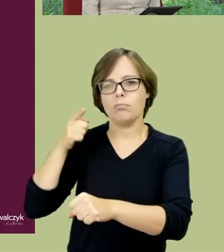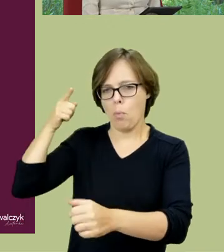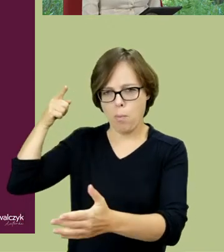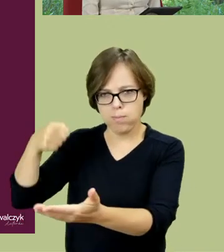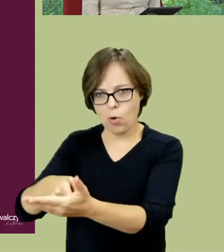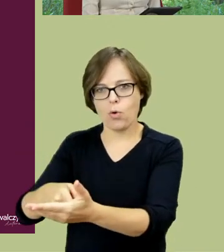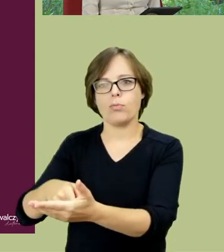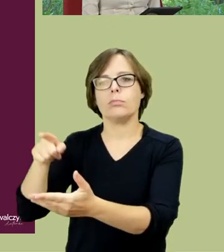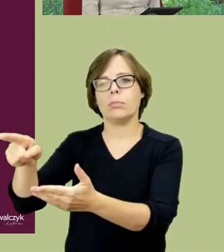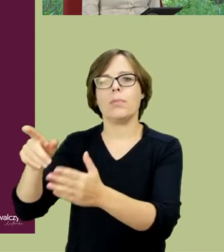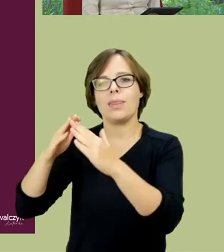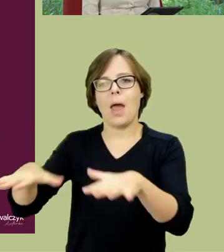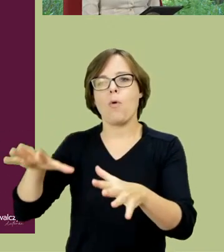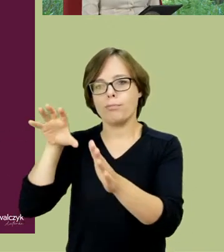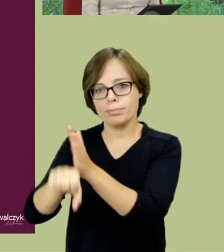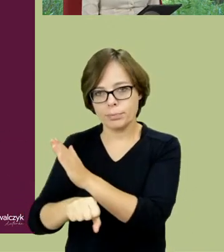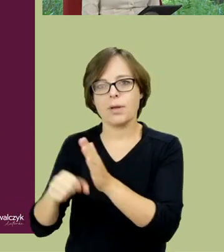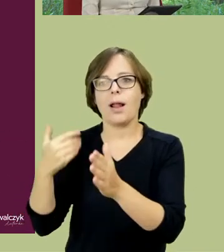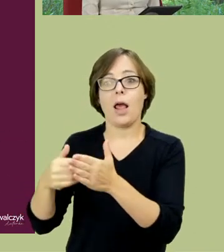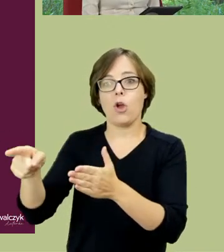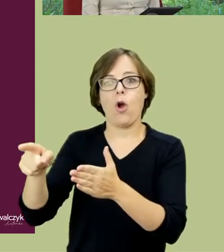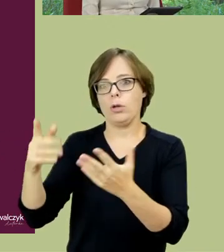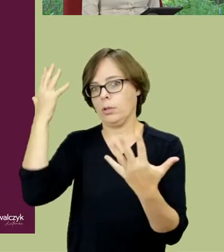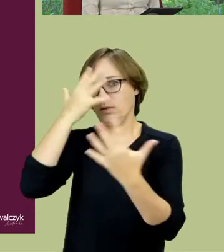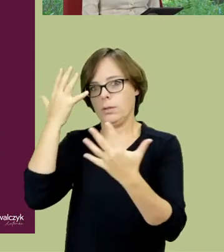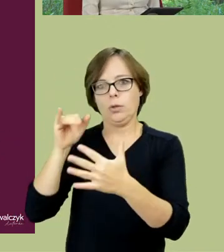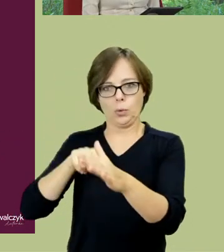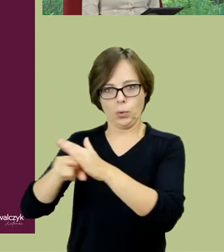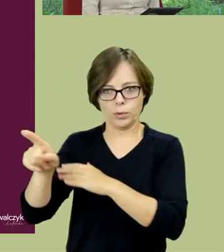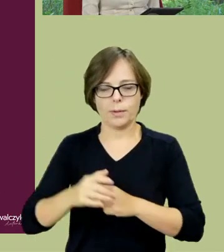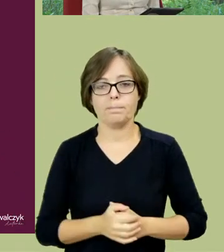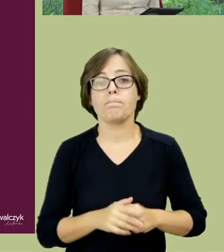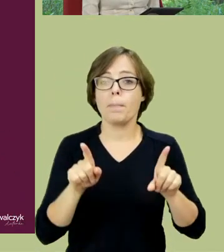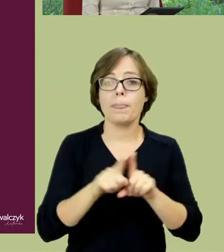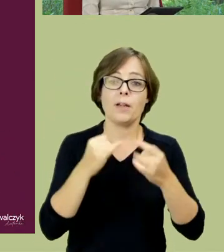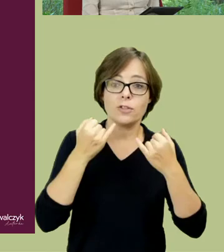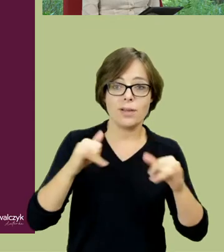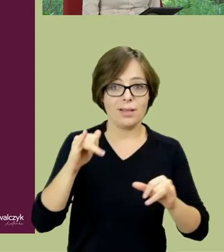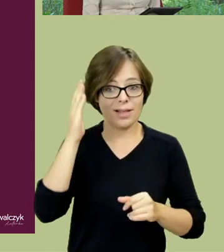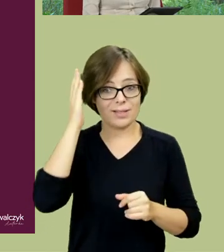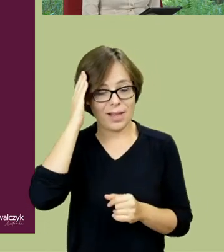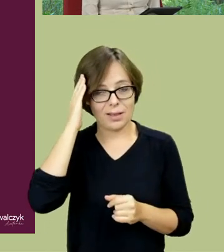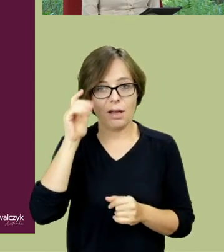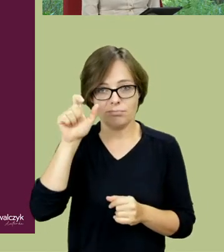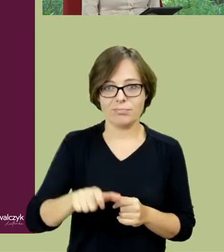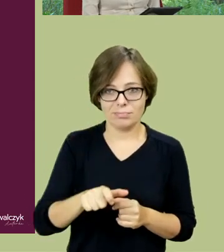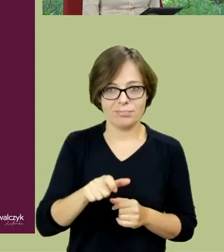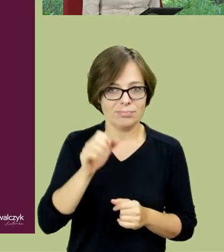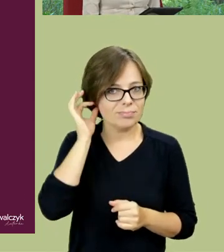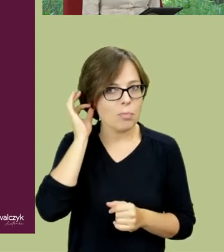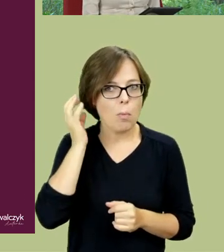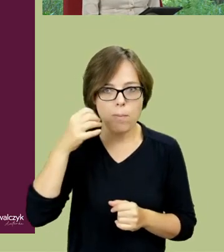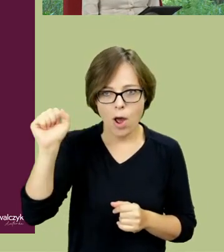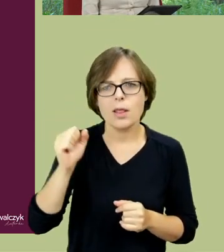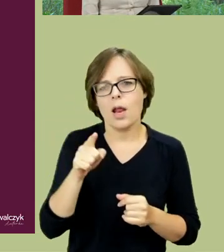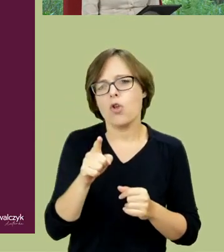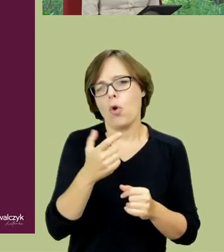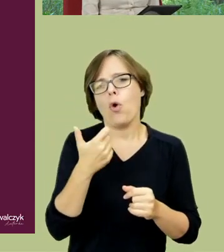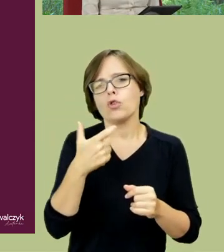odwrót. Inną taką znaną też z nazwiska bohaterką, co prawda już dobre 100 lat